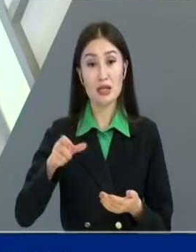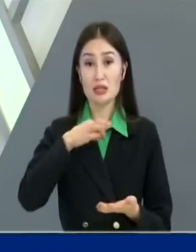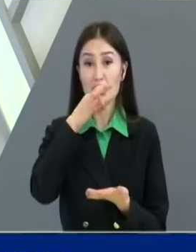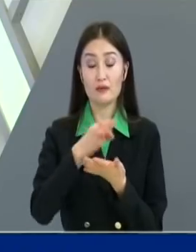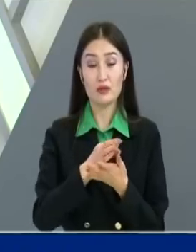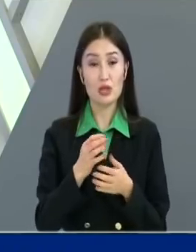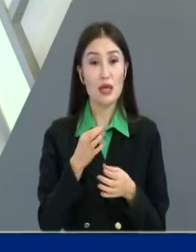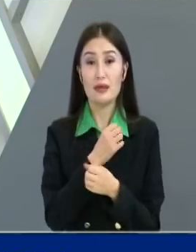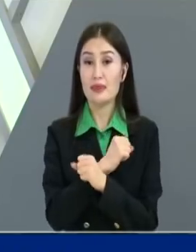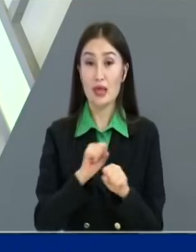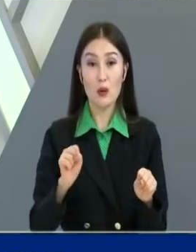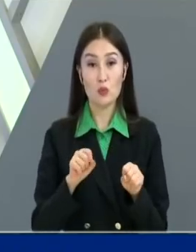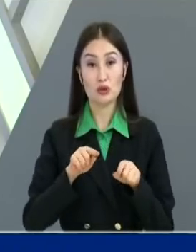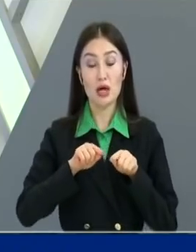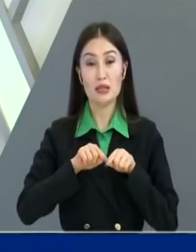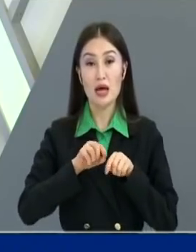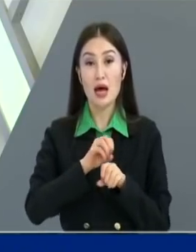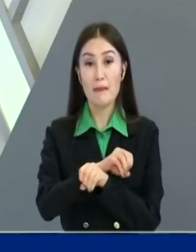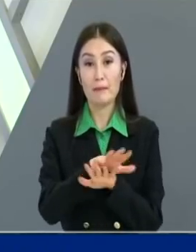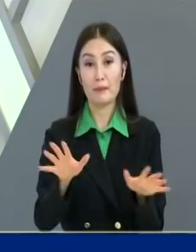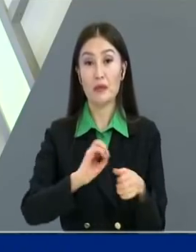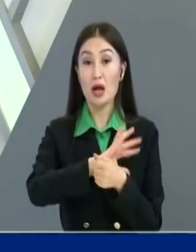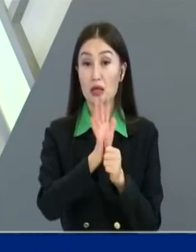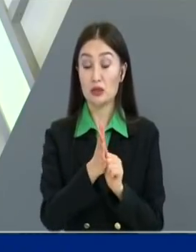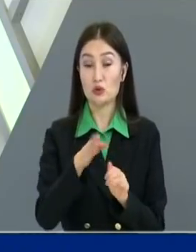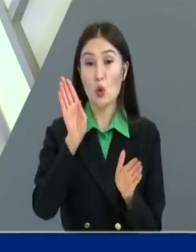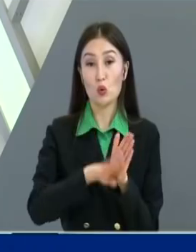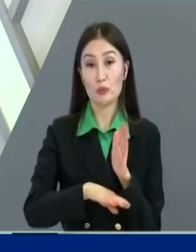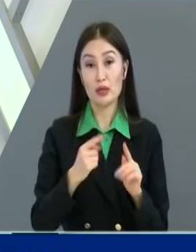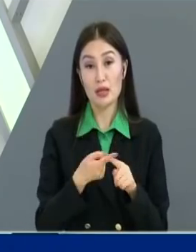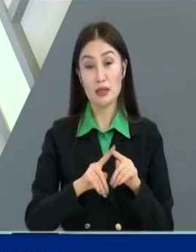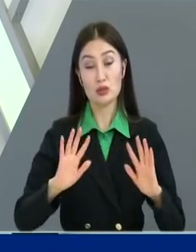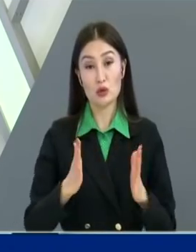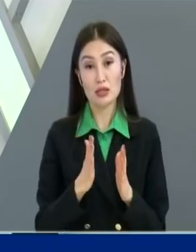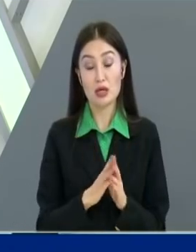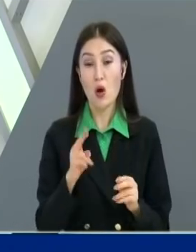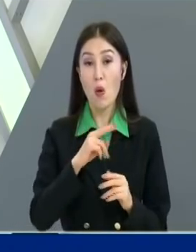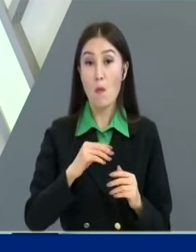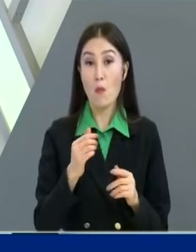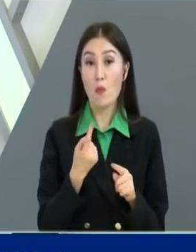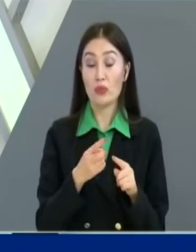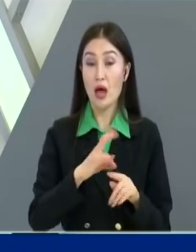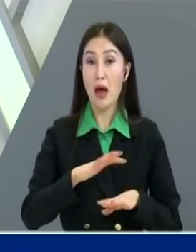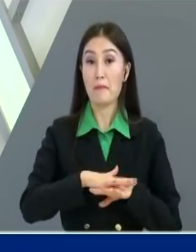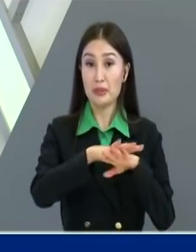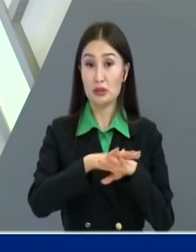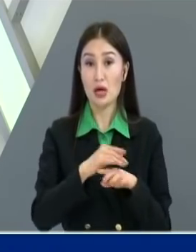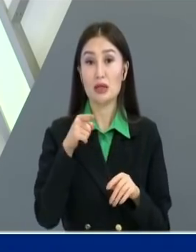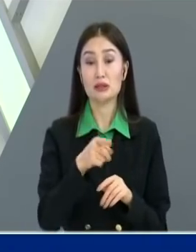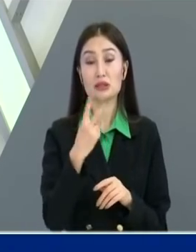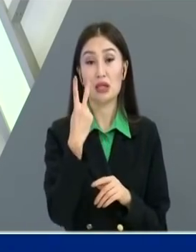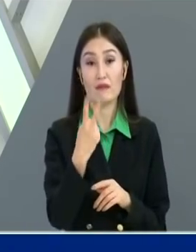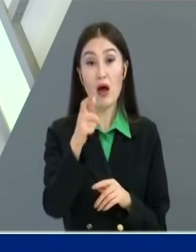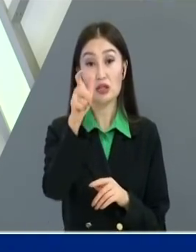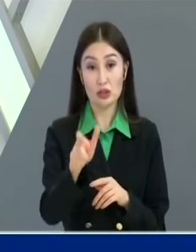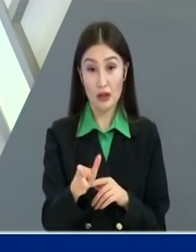допускать распространения коронавирусной инфекции и усугубления данной ситуации. Тем временем пострадавших на митингах, а их 1002